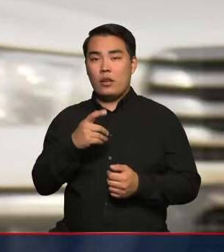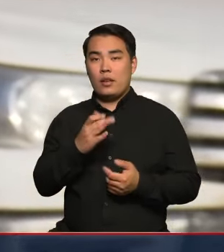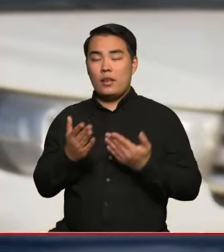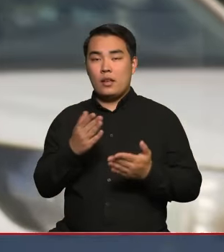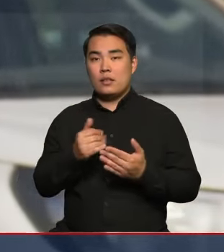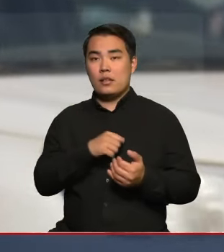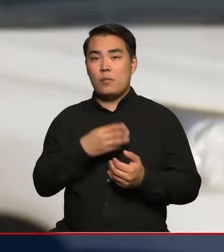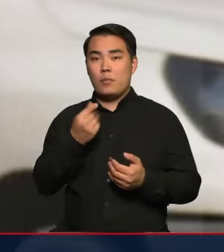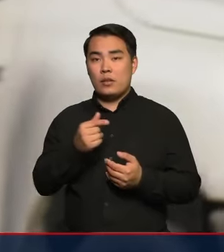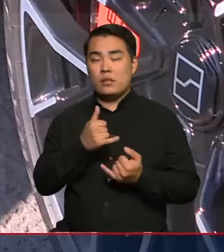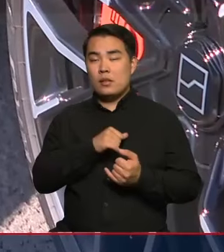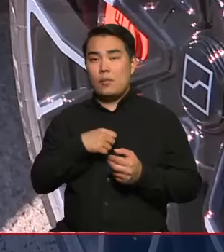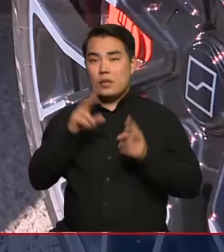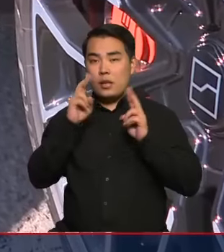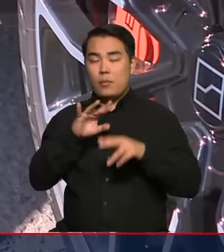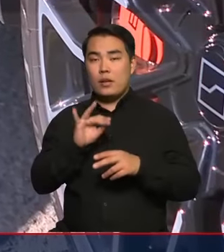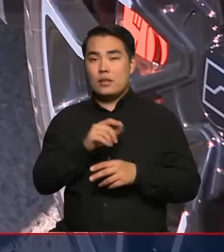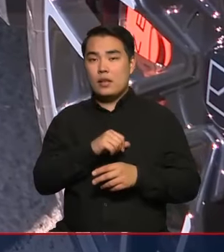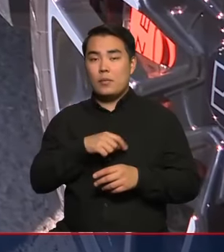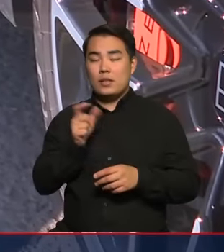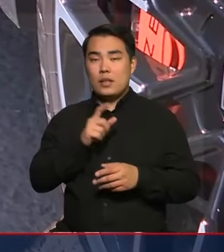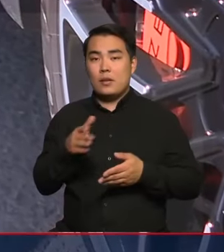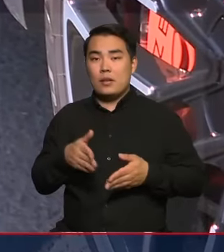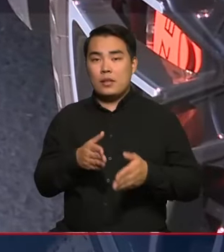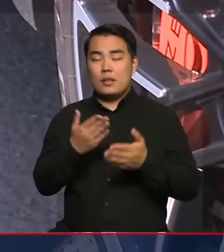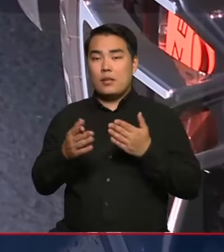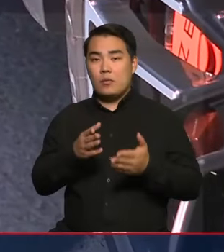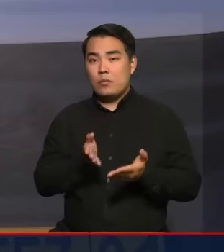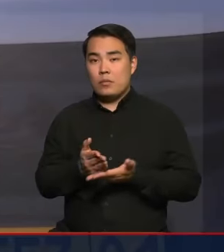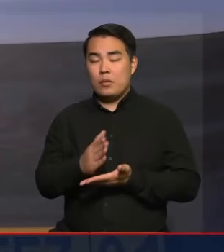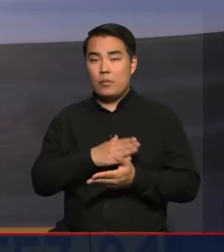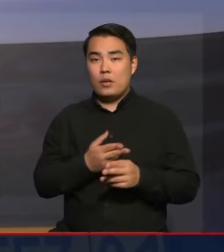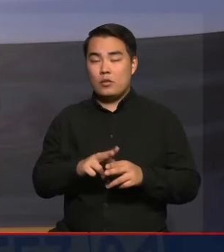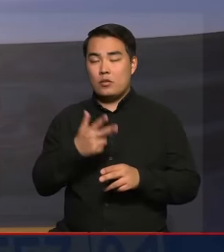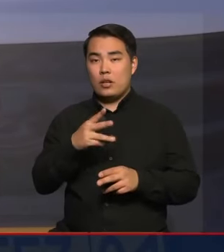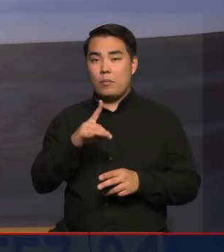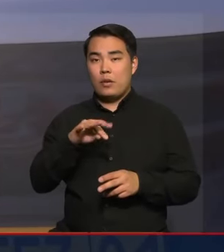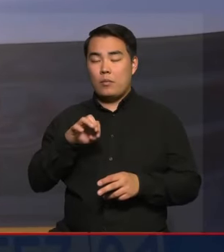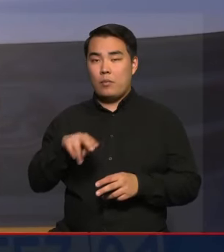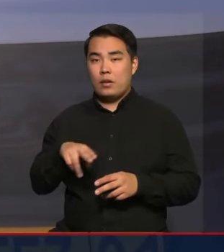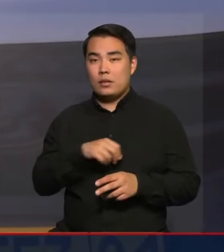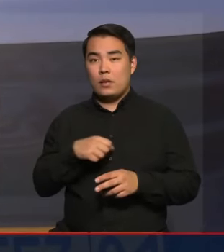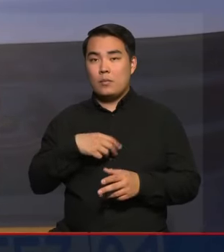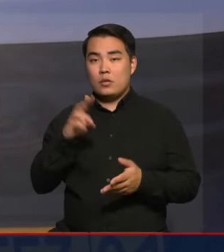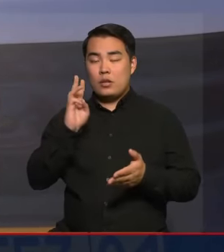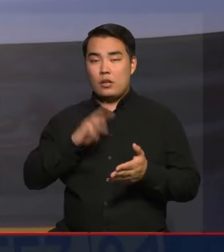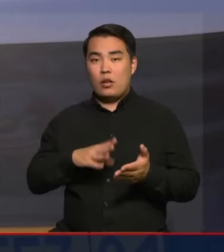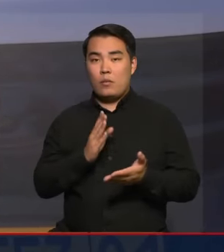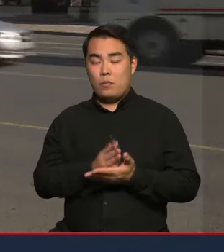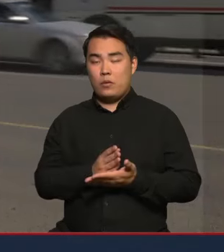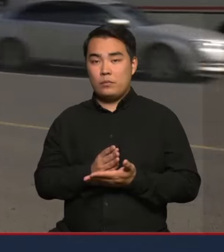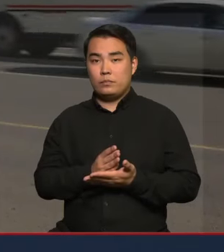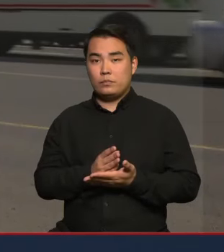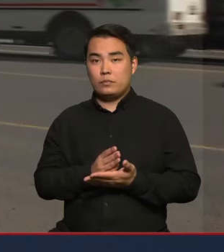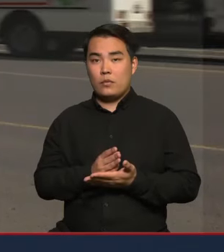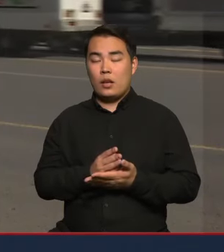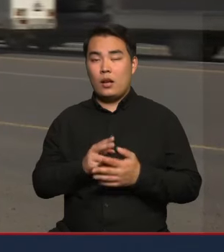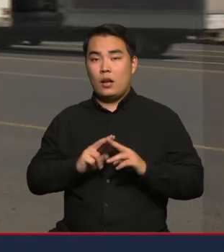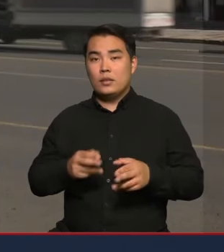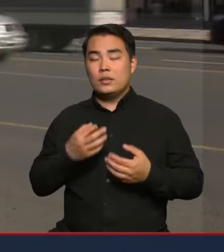ақысын төлеуді ұмытсаңыз, немесе мына көк сызықты байқамай көлік суытсаңыз, онда 3 айлық есептік көрсеткіш көлеміндегі айыппұл арқалайсыз.